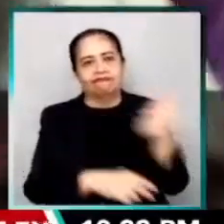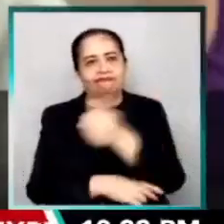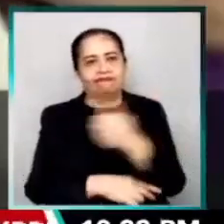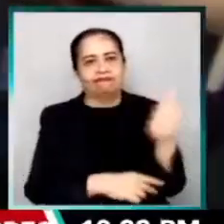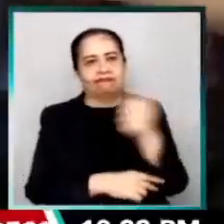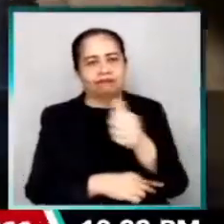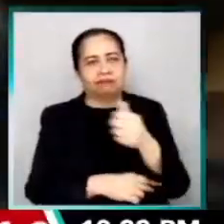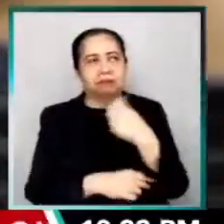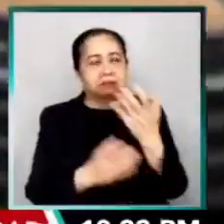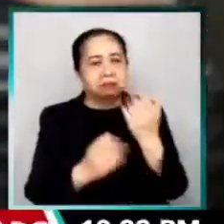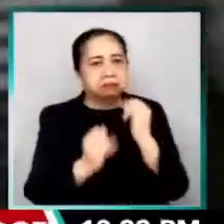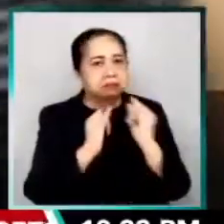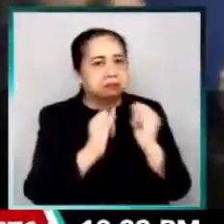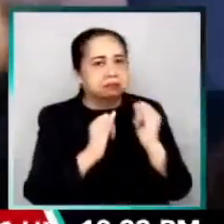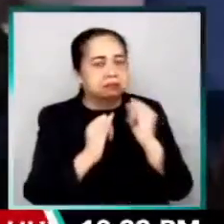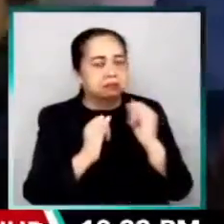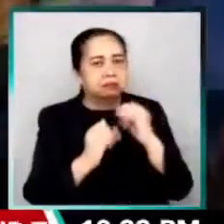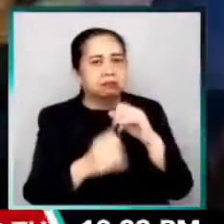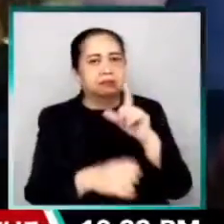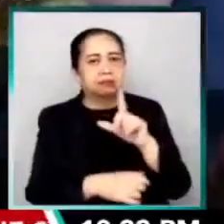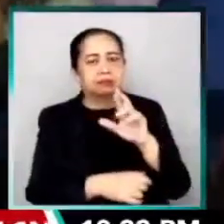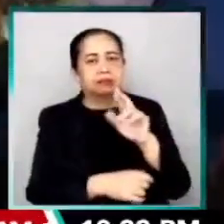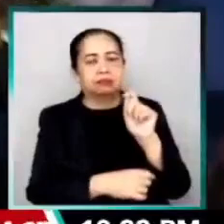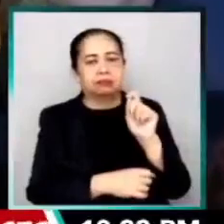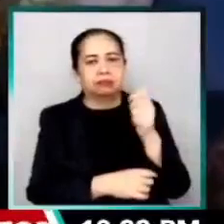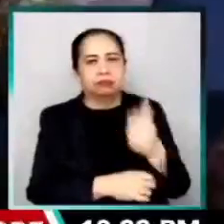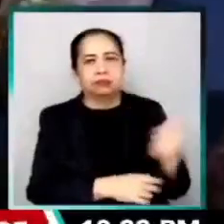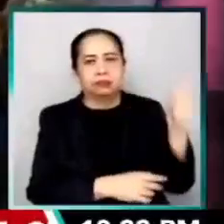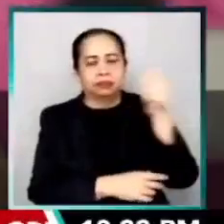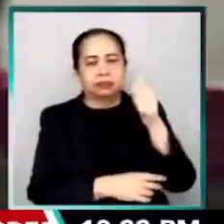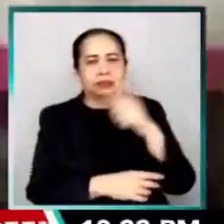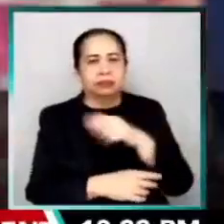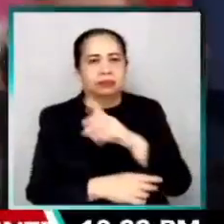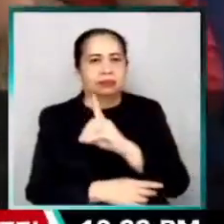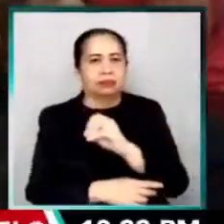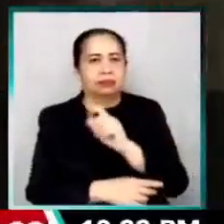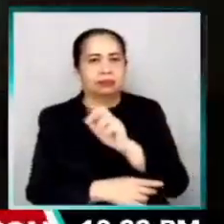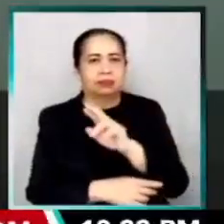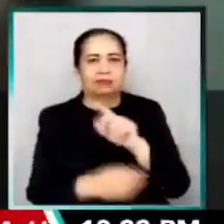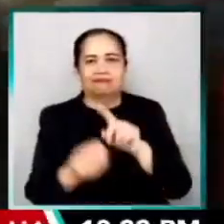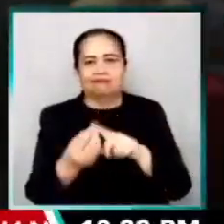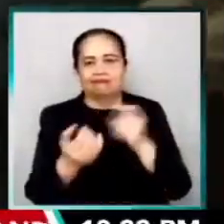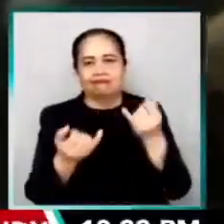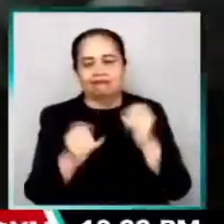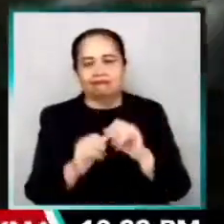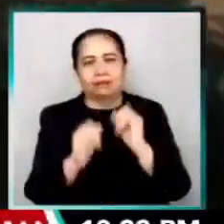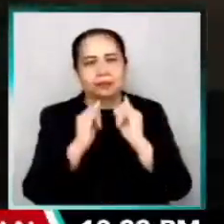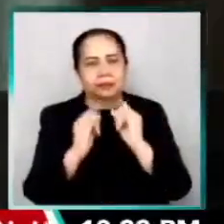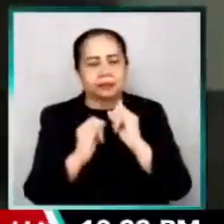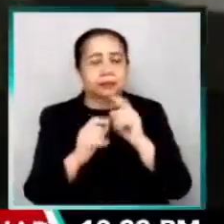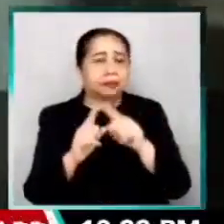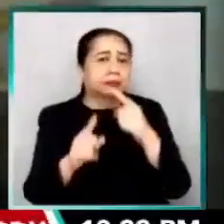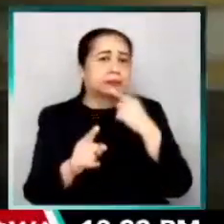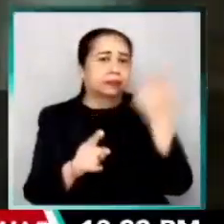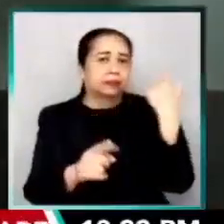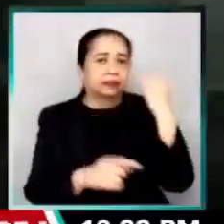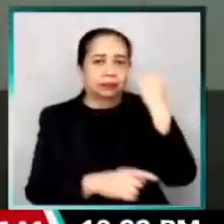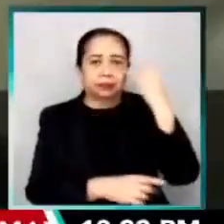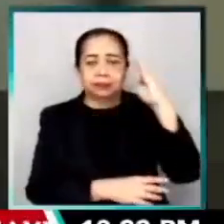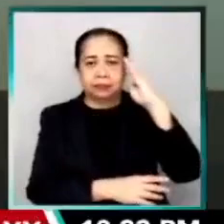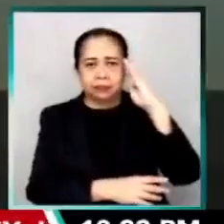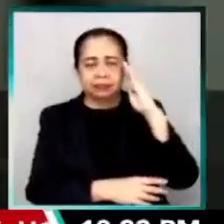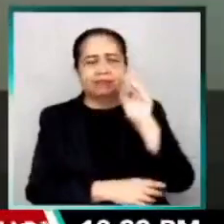namin ang panig ng Light Rail Transit Authority at DOTR kaugnay nito. Pero dati nang sinabi ni Bautista na panahon na